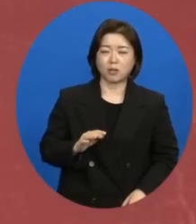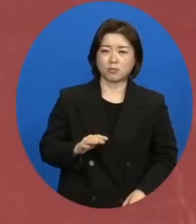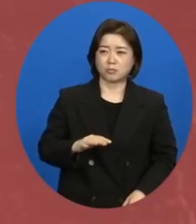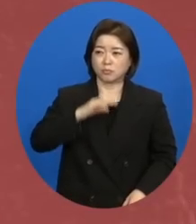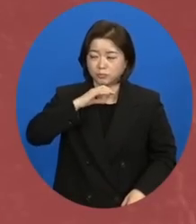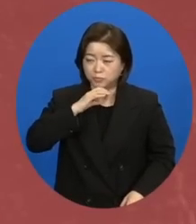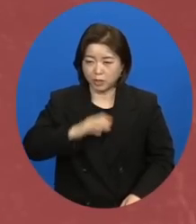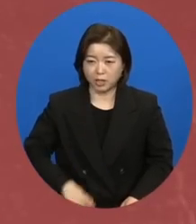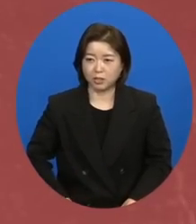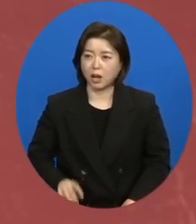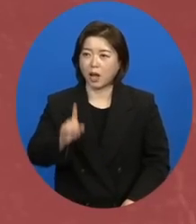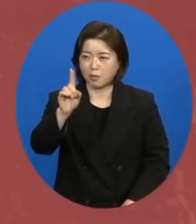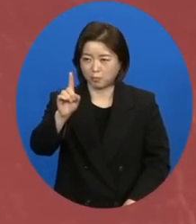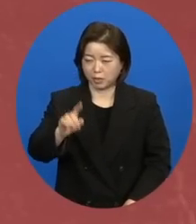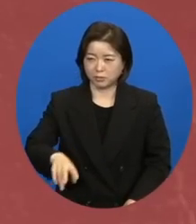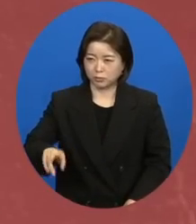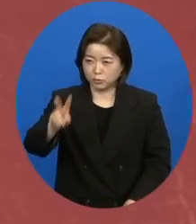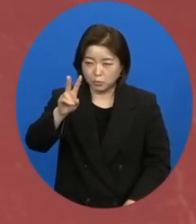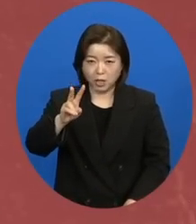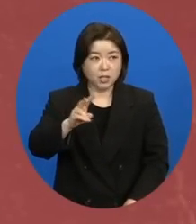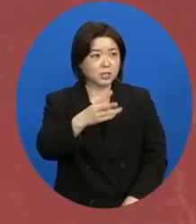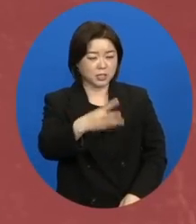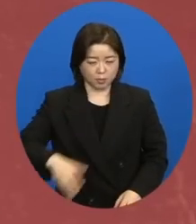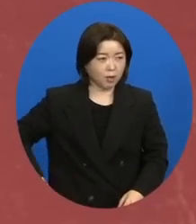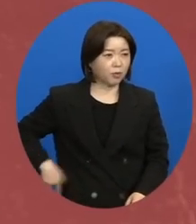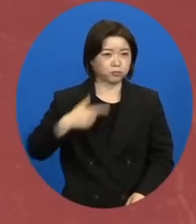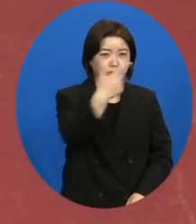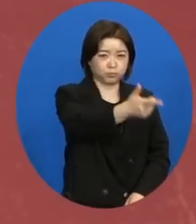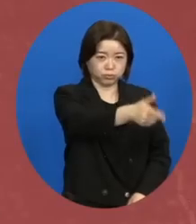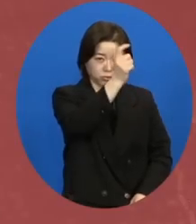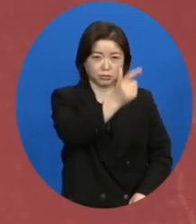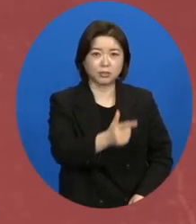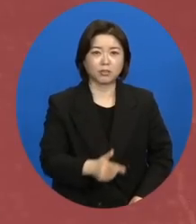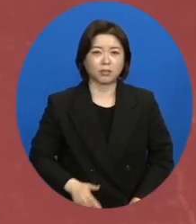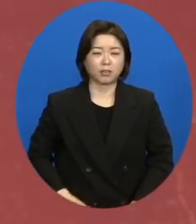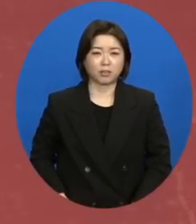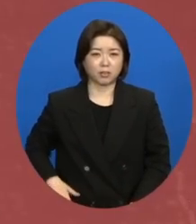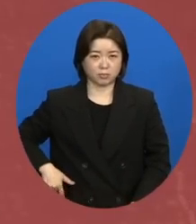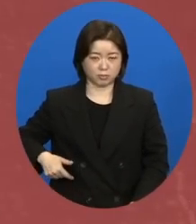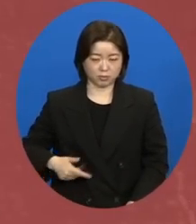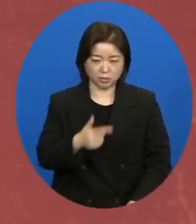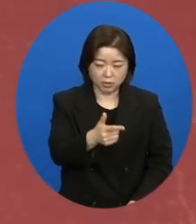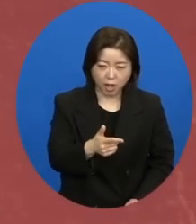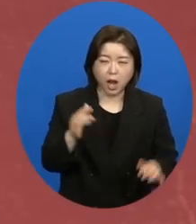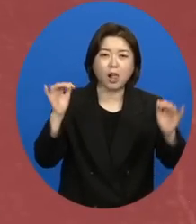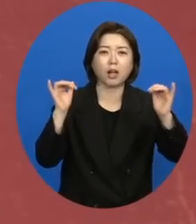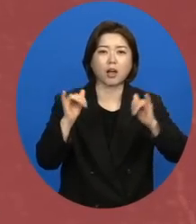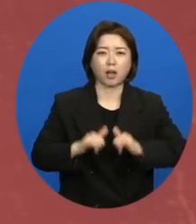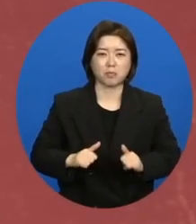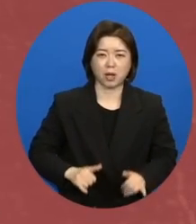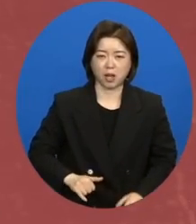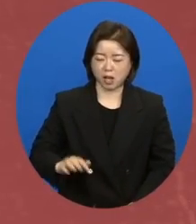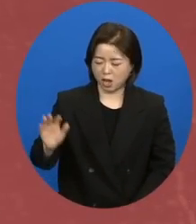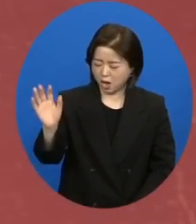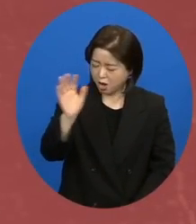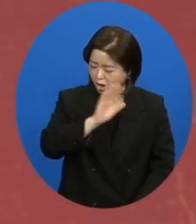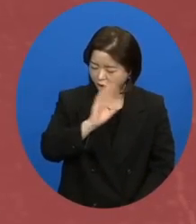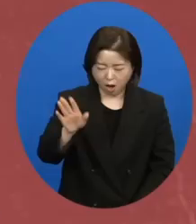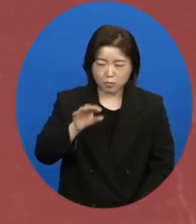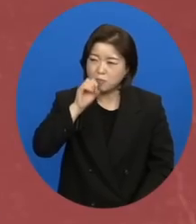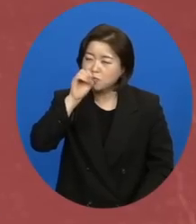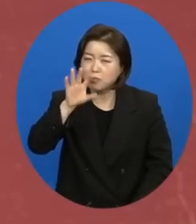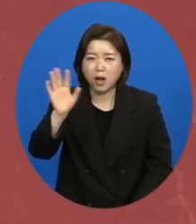번 그러면 세 번째는 그냥 아무 말 하지 않고 다 꺼내서 이렇게 할까 봐 한 번도